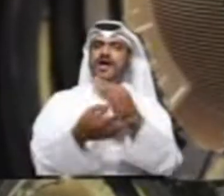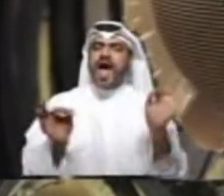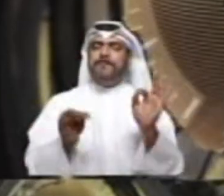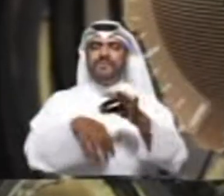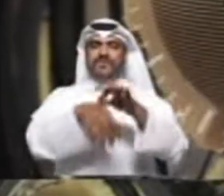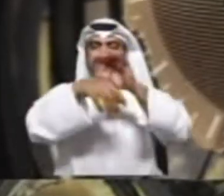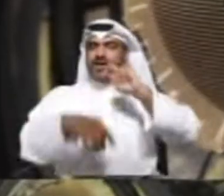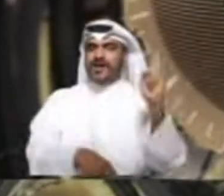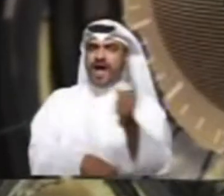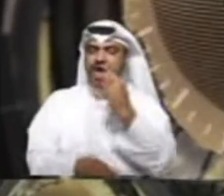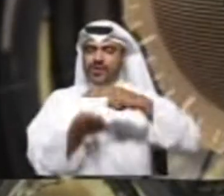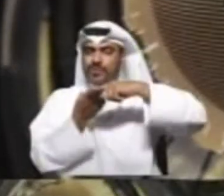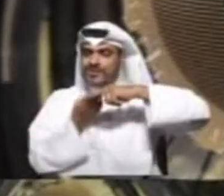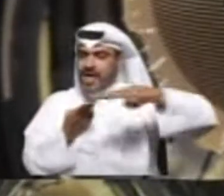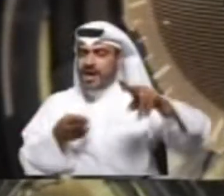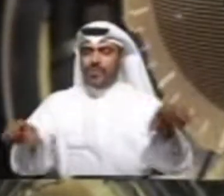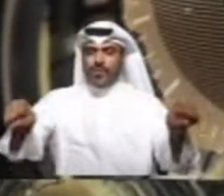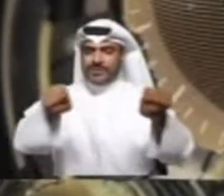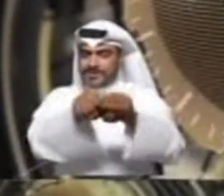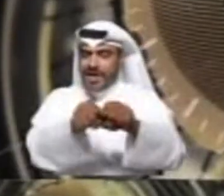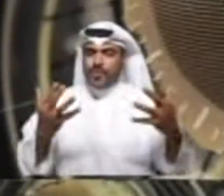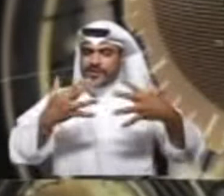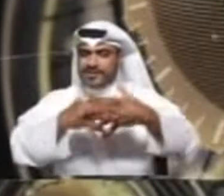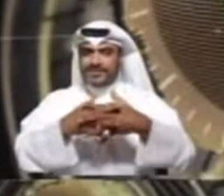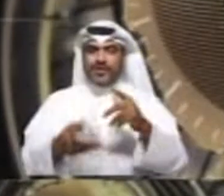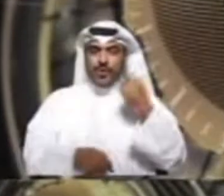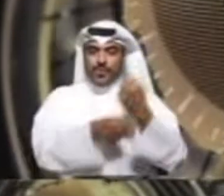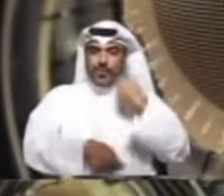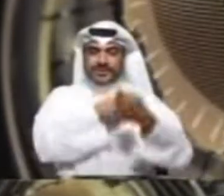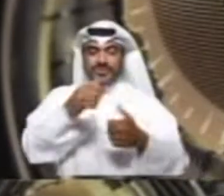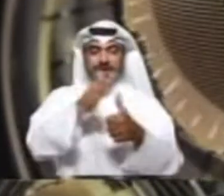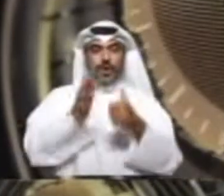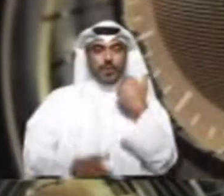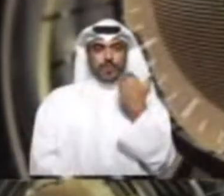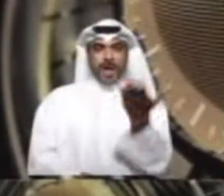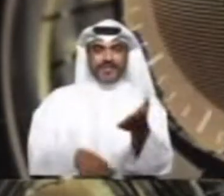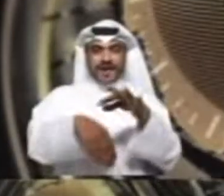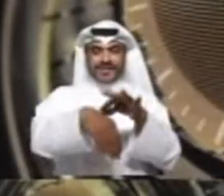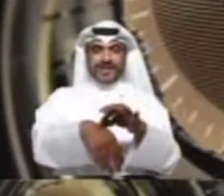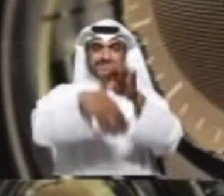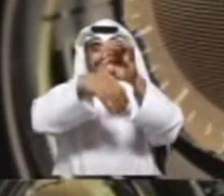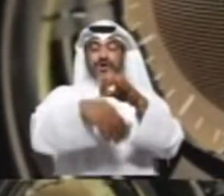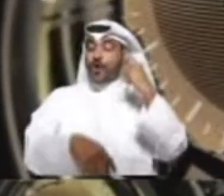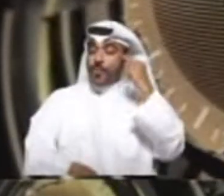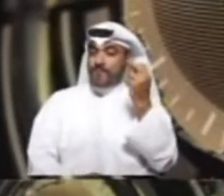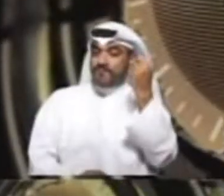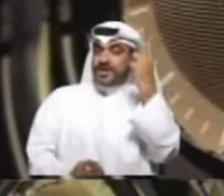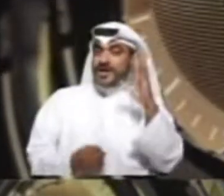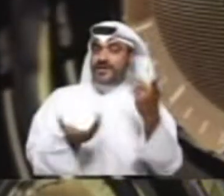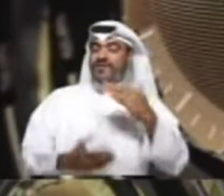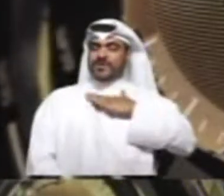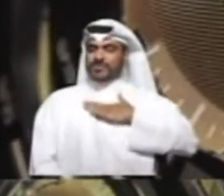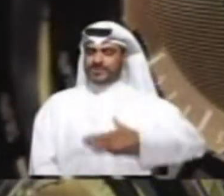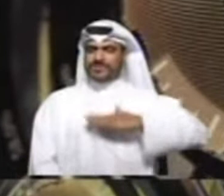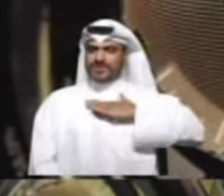الإنسانية على مستوى المنطقة والعالم، وتقديرا لسلسلة المبادرات الإنسانية التي تبناها سموه لتخفيف